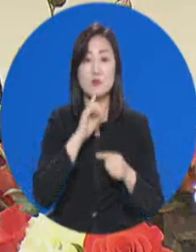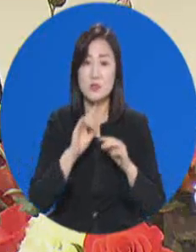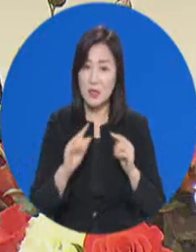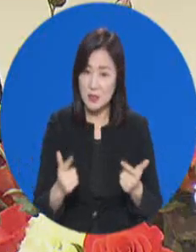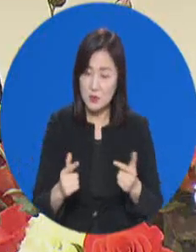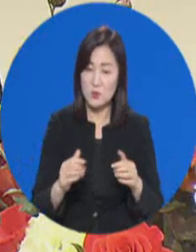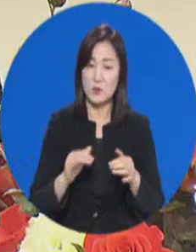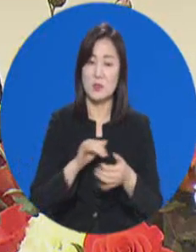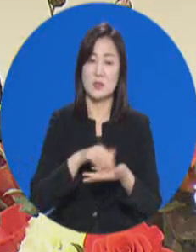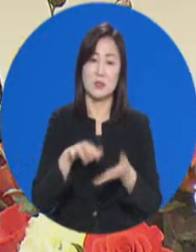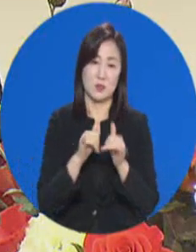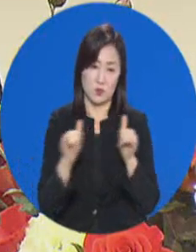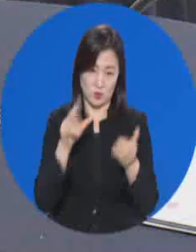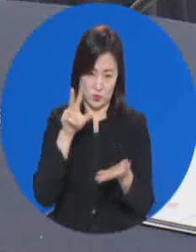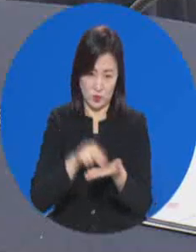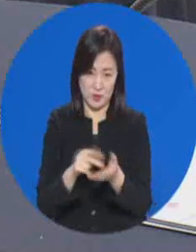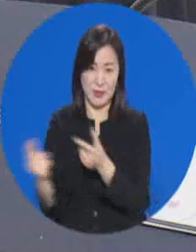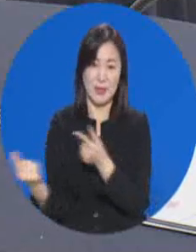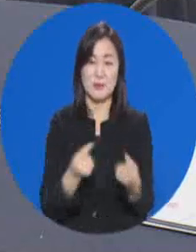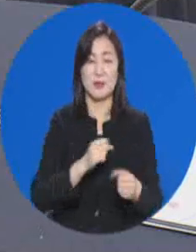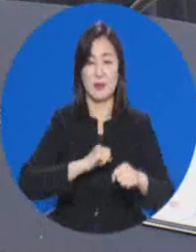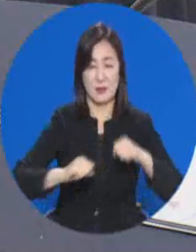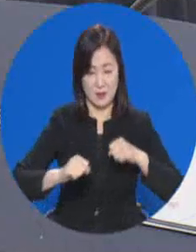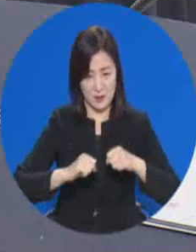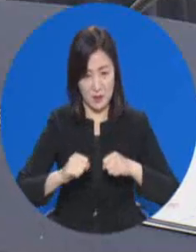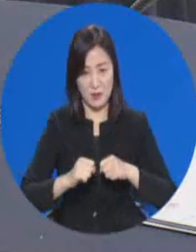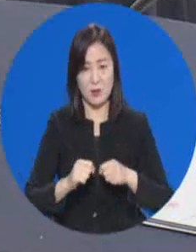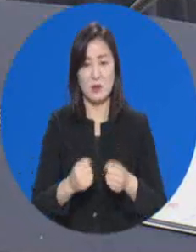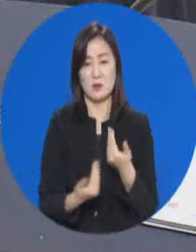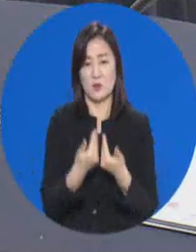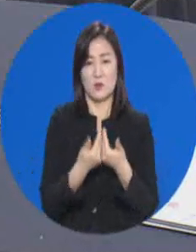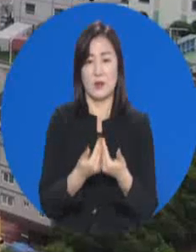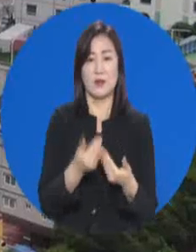문제를 공동 현안으로 다뤄 불필요한 논란을 없애자는 겁니다.